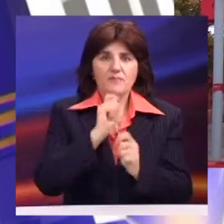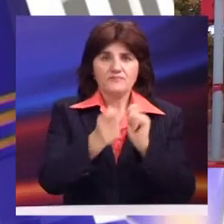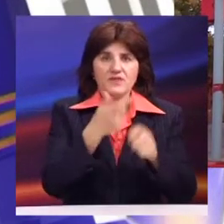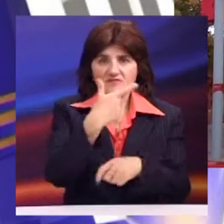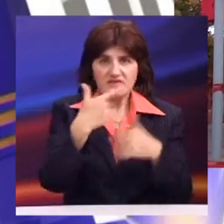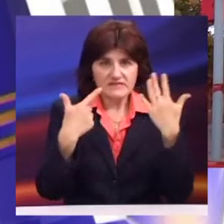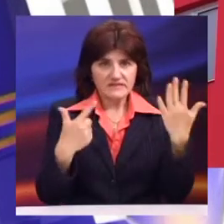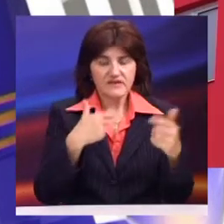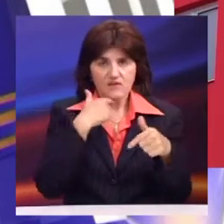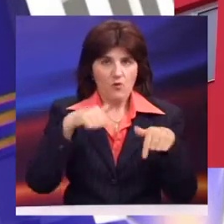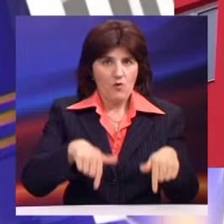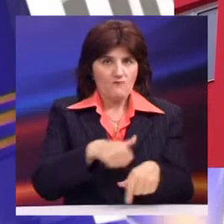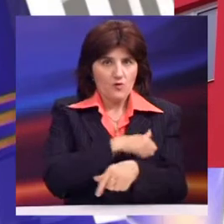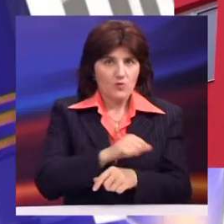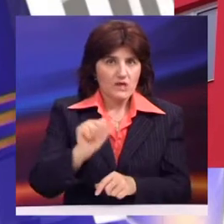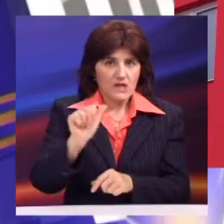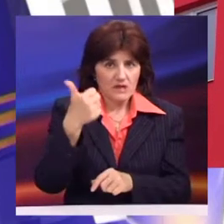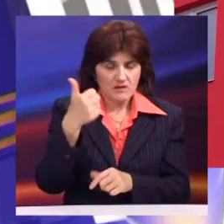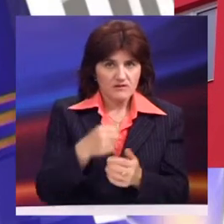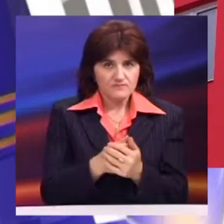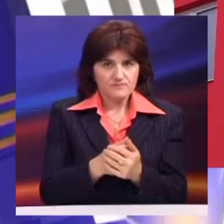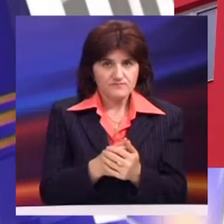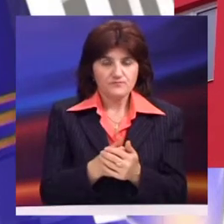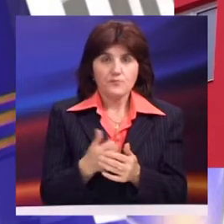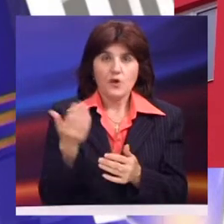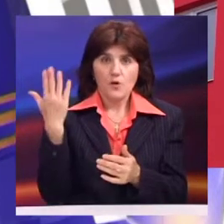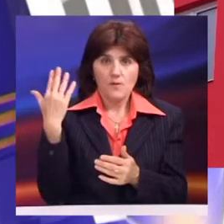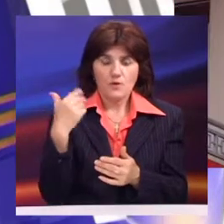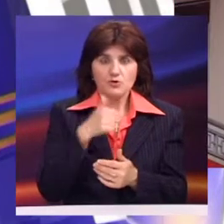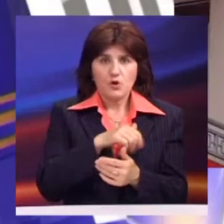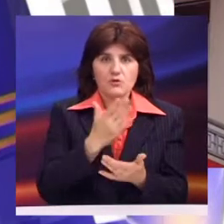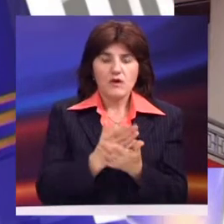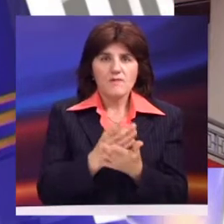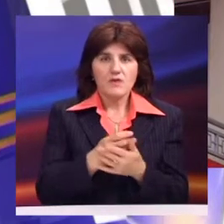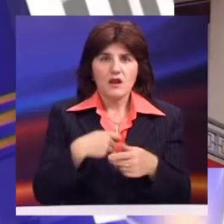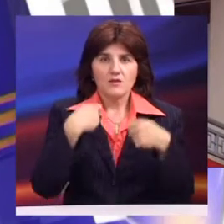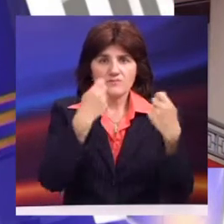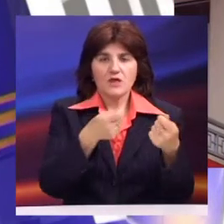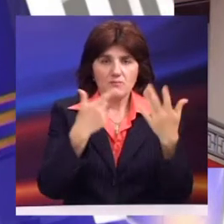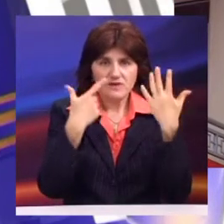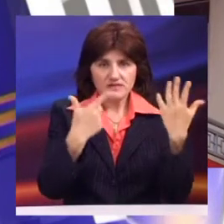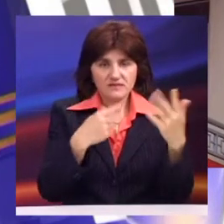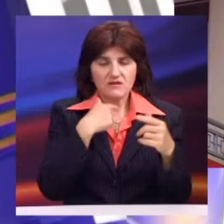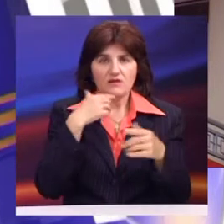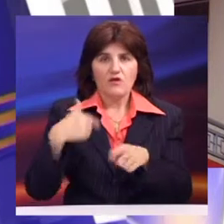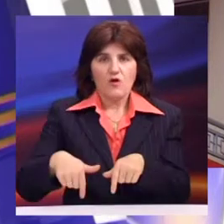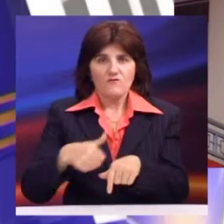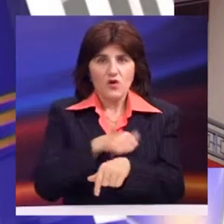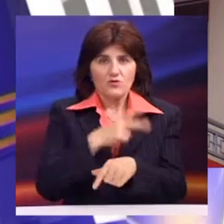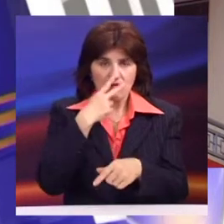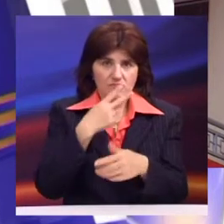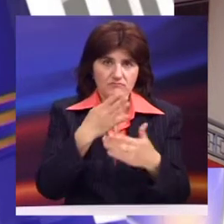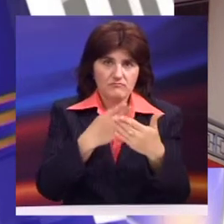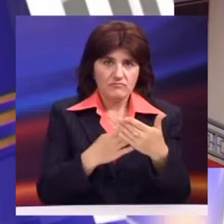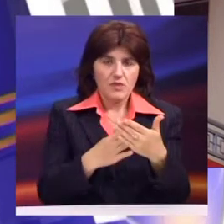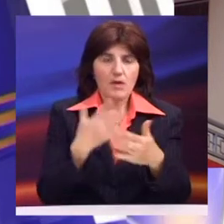godine 11. Što se poslovnih objekata tiče, prošle godine izdato je u prvoj polovini godine 7, a ove 5 dozvola.